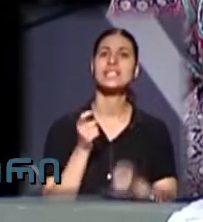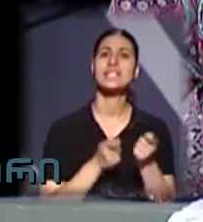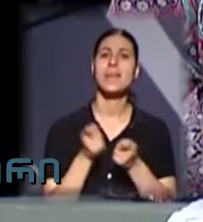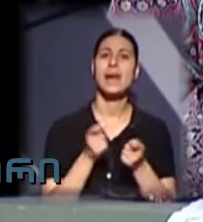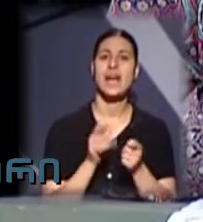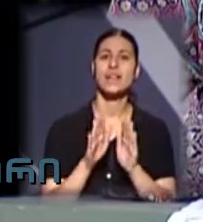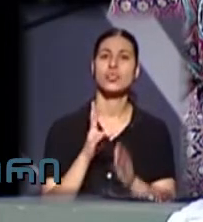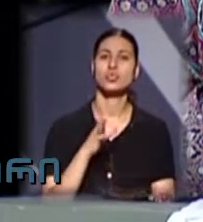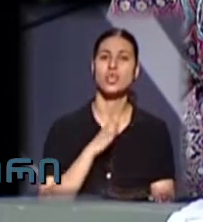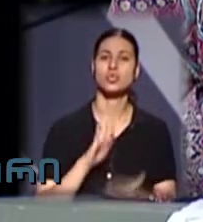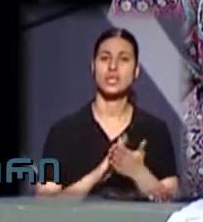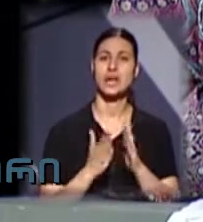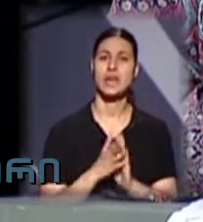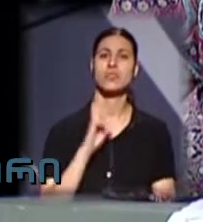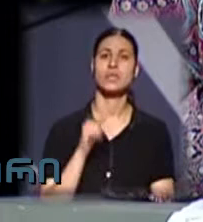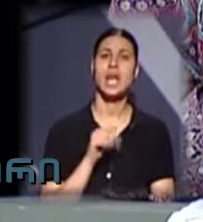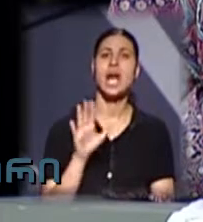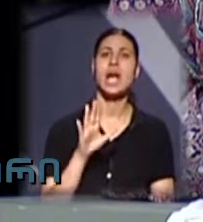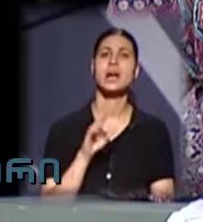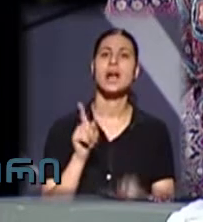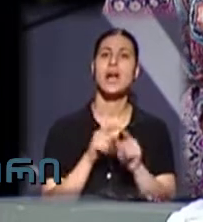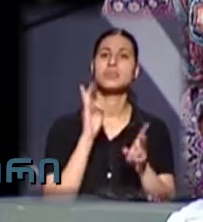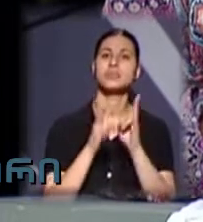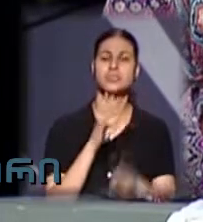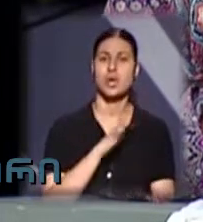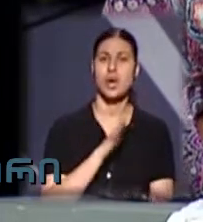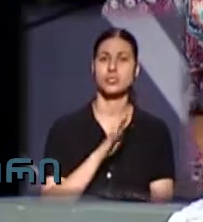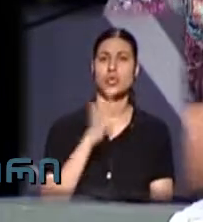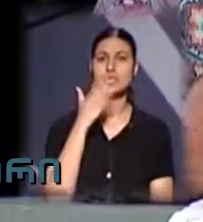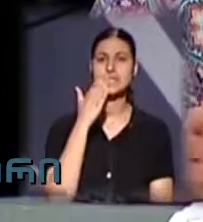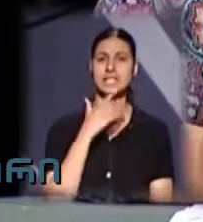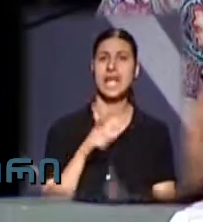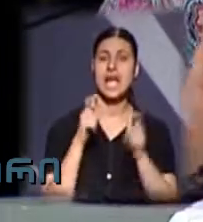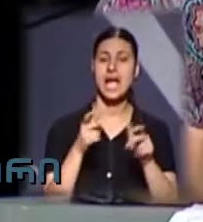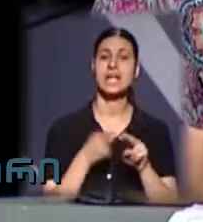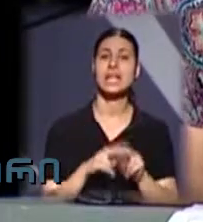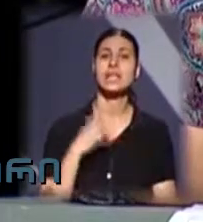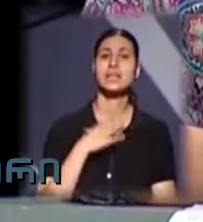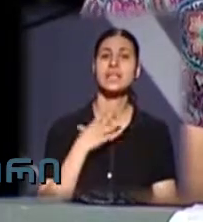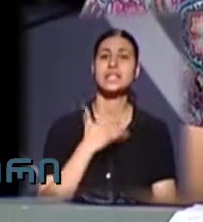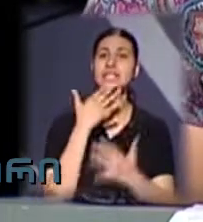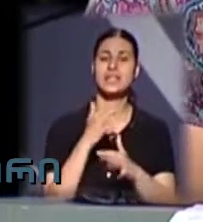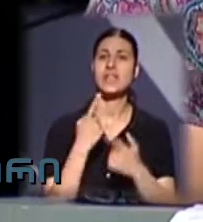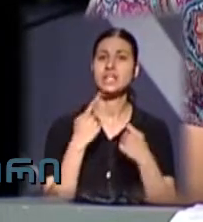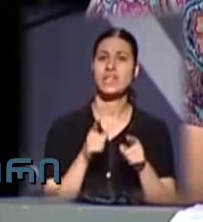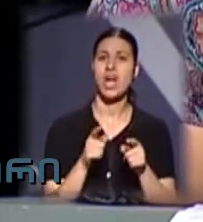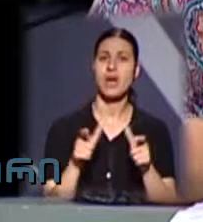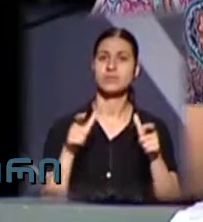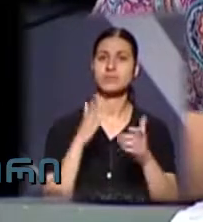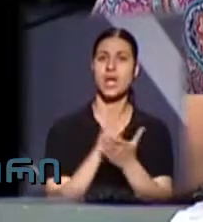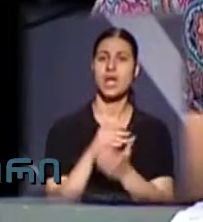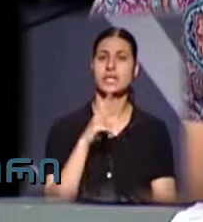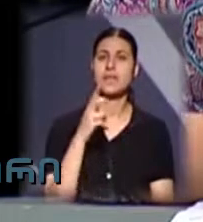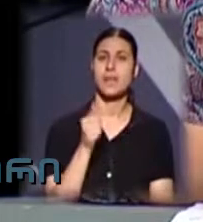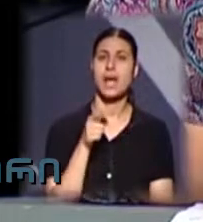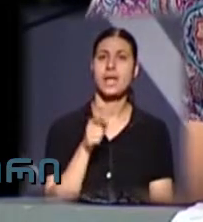იყოს შეთანხმებული და არ უნდა ავნებდეს წყალსაცავს, მაგრამ თბილისის ზღვა სხვა კატეგორიის წყალსაცავია საერთოდ.